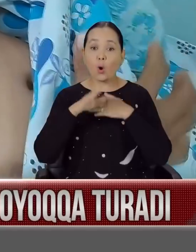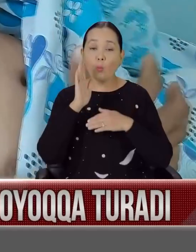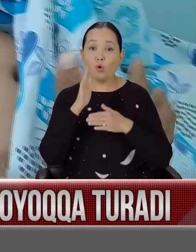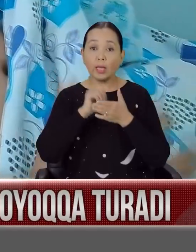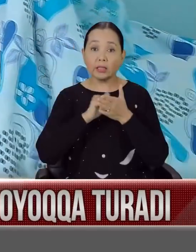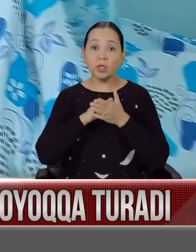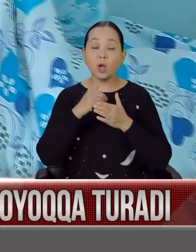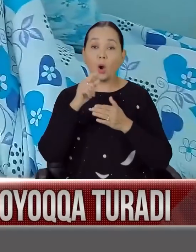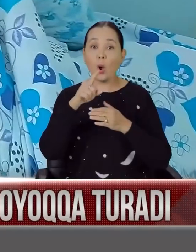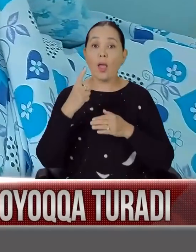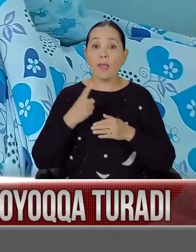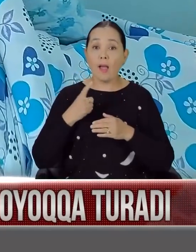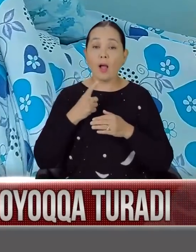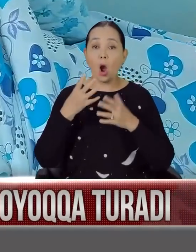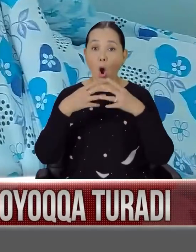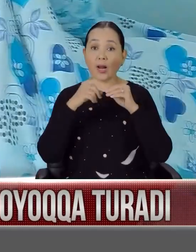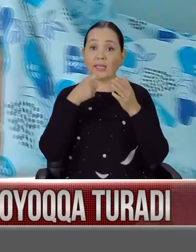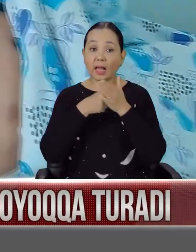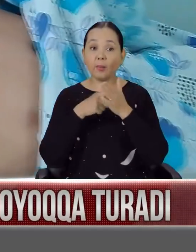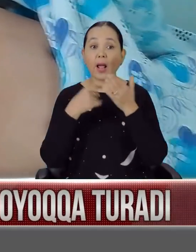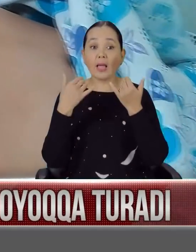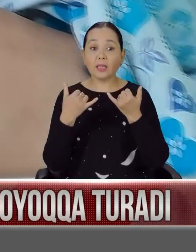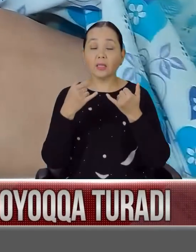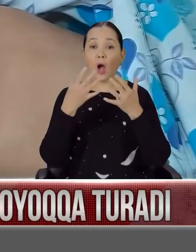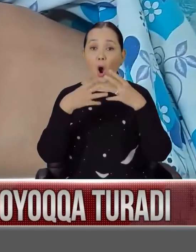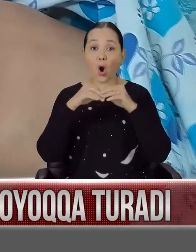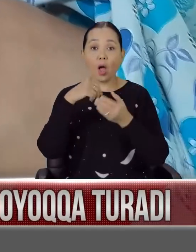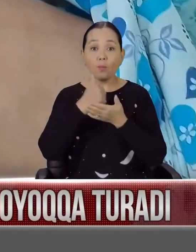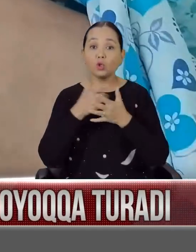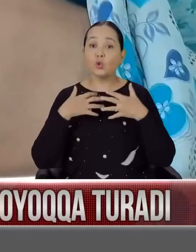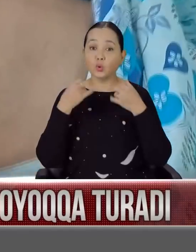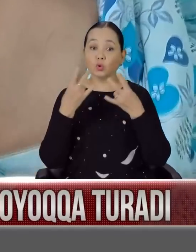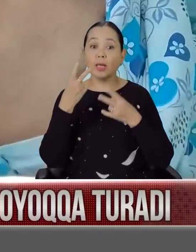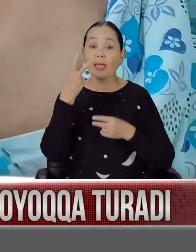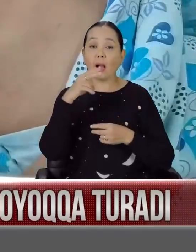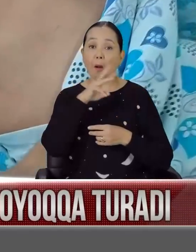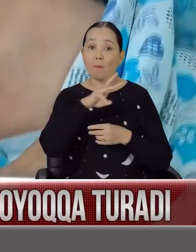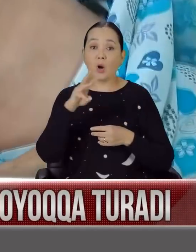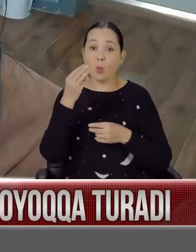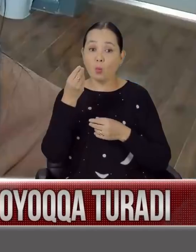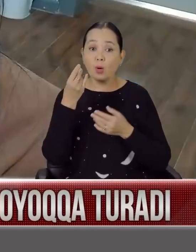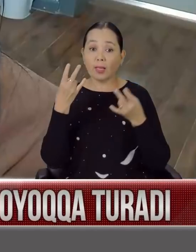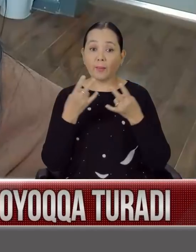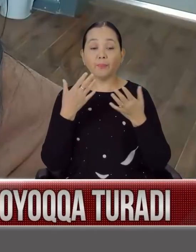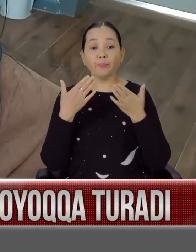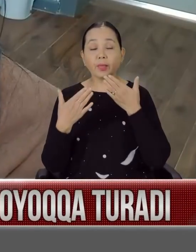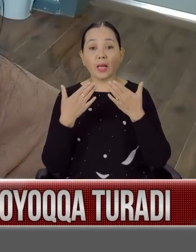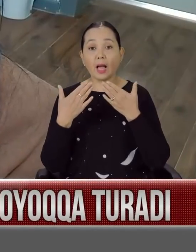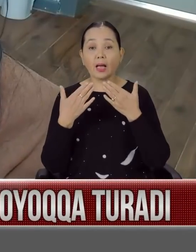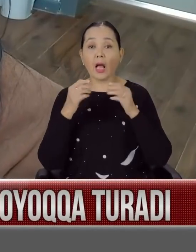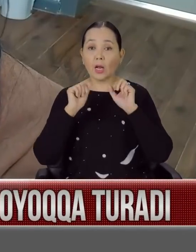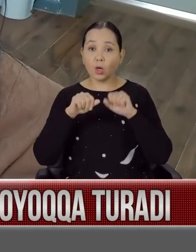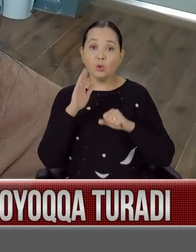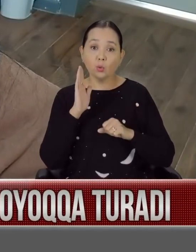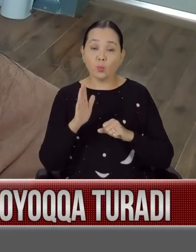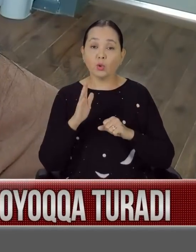bo'lganligi sabab u yakka o'zi oilani tebratardi. Endi esa oila boshi tuzalishi uchun 20 million so'm kerak. Agar